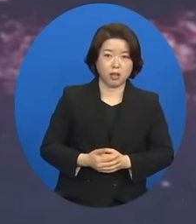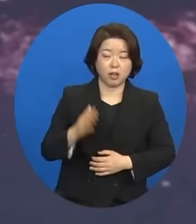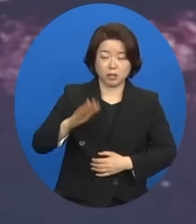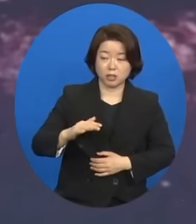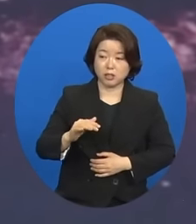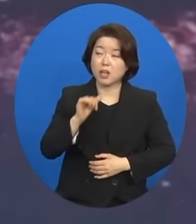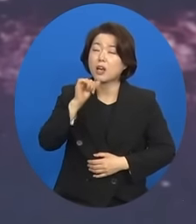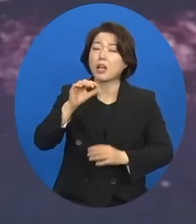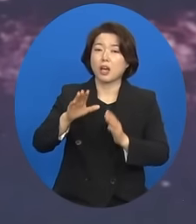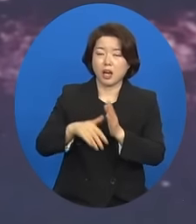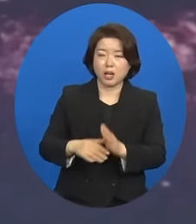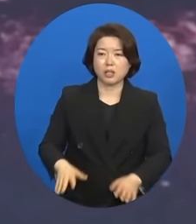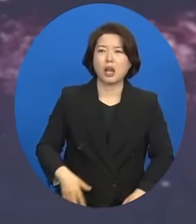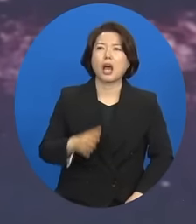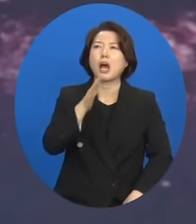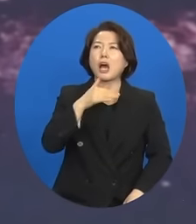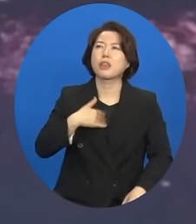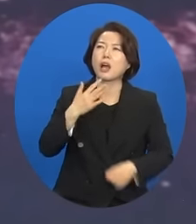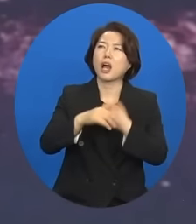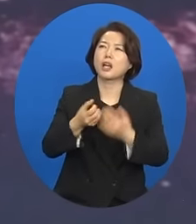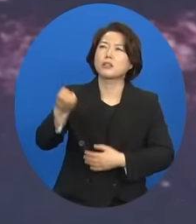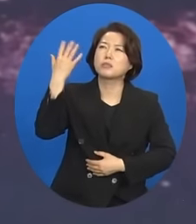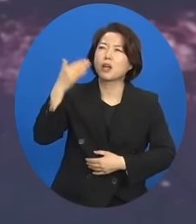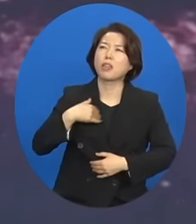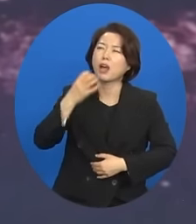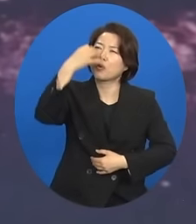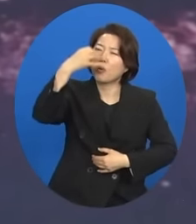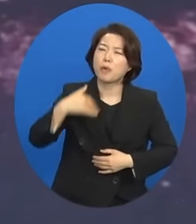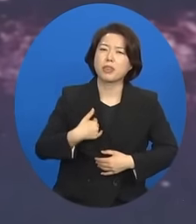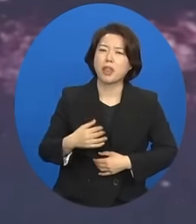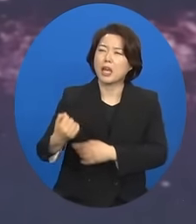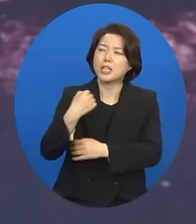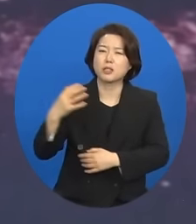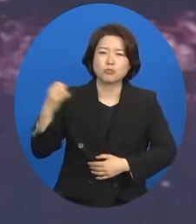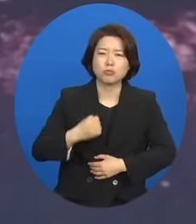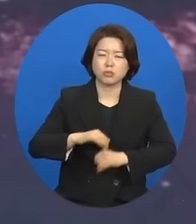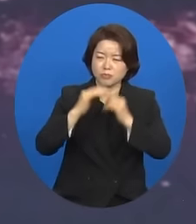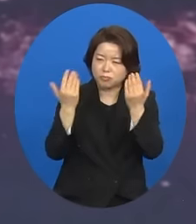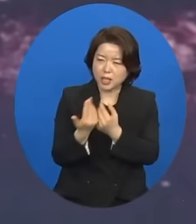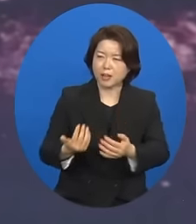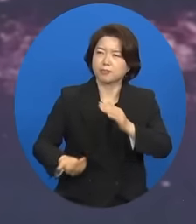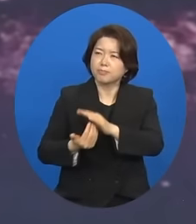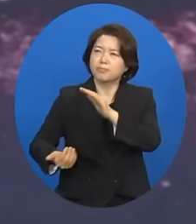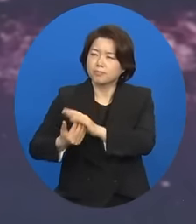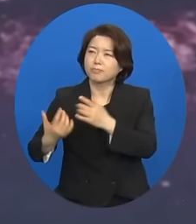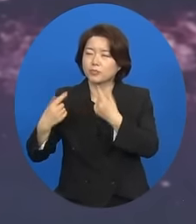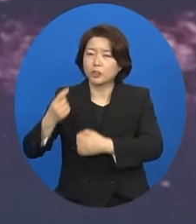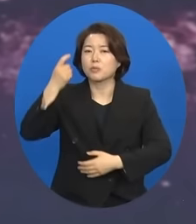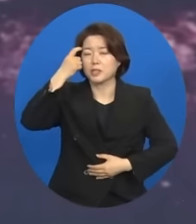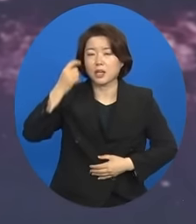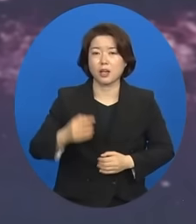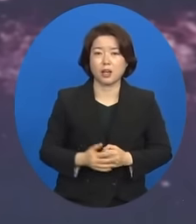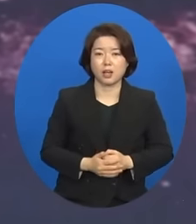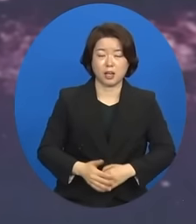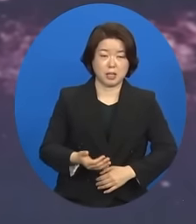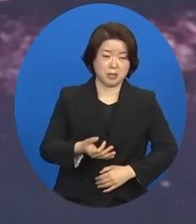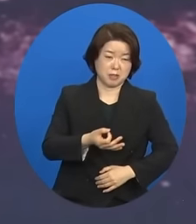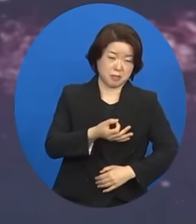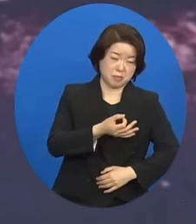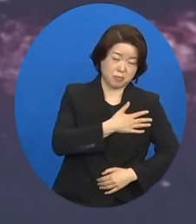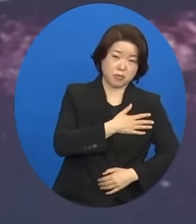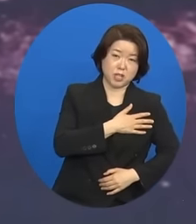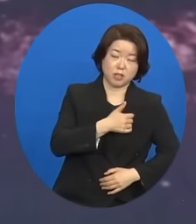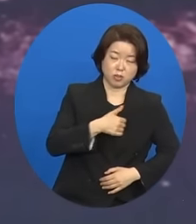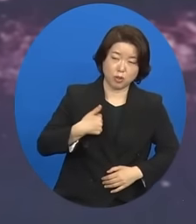내가 이렇게 교만했고 내가 마치 내 힘으로 다 한 것 마냥 생각했구나 그래서 풍년의 때보다는 흉년의 때에